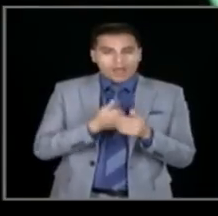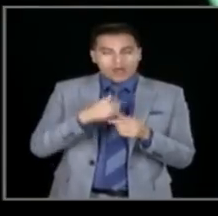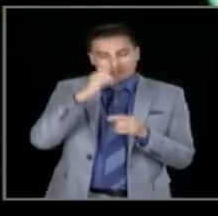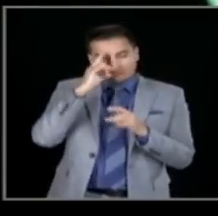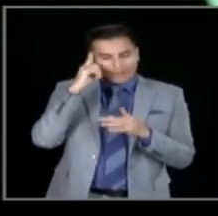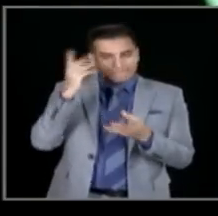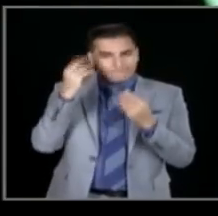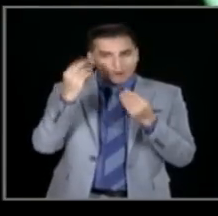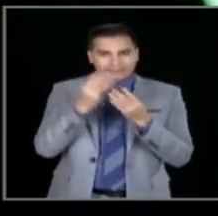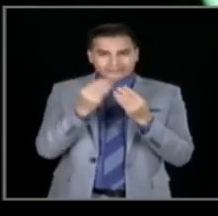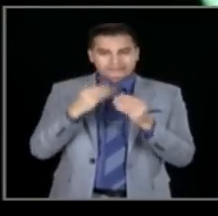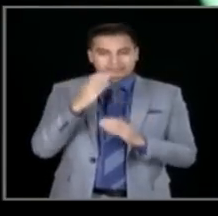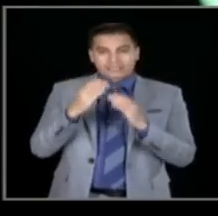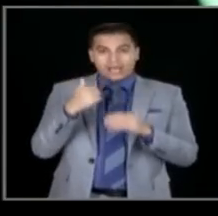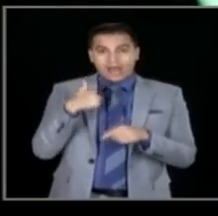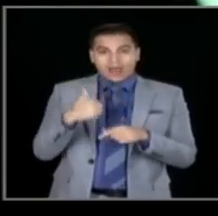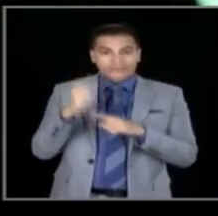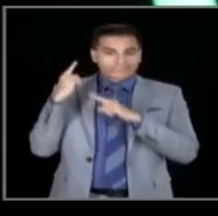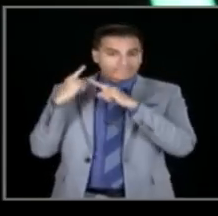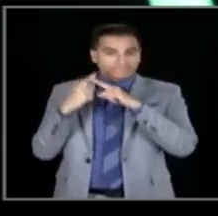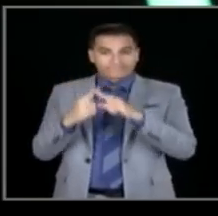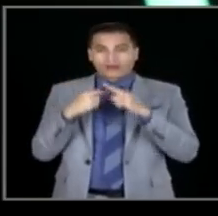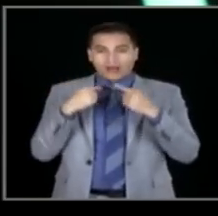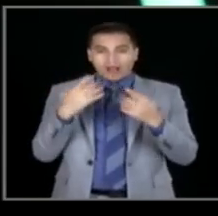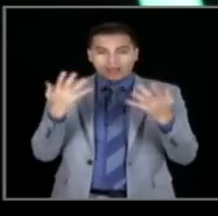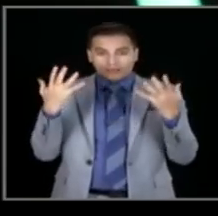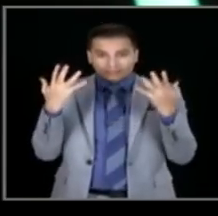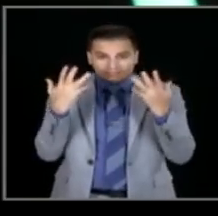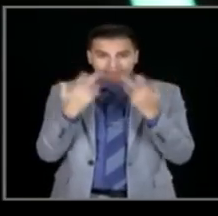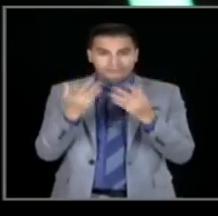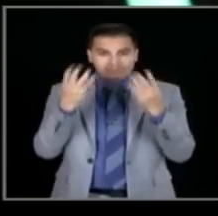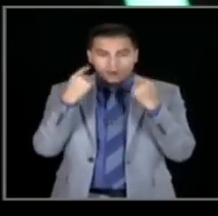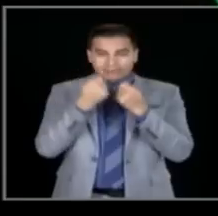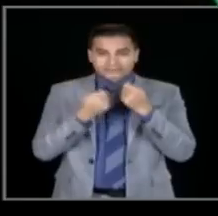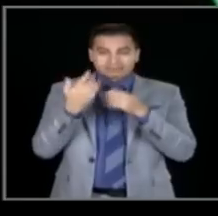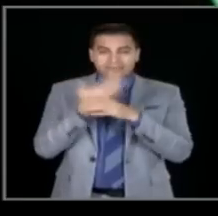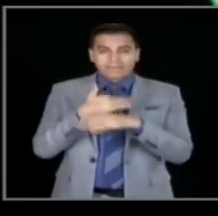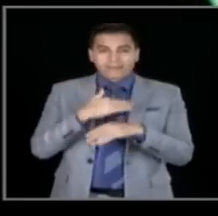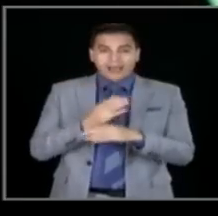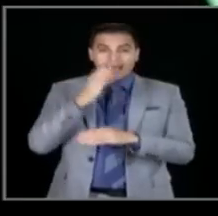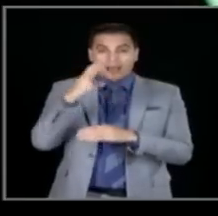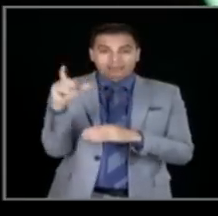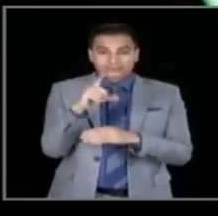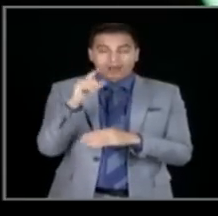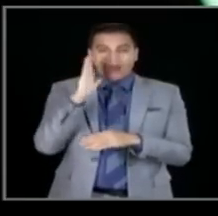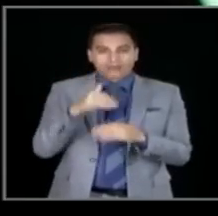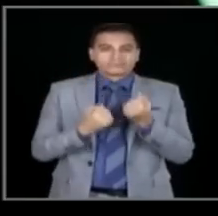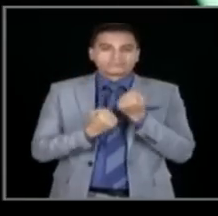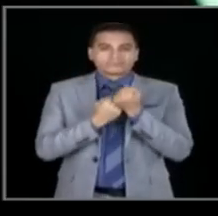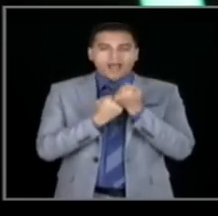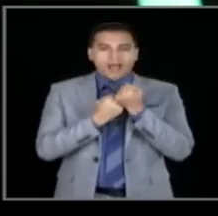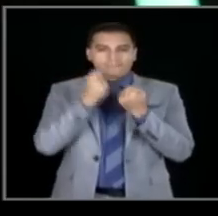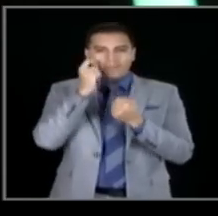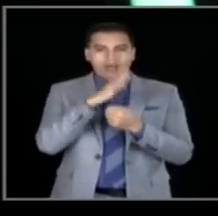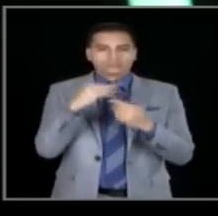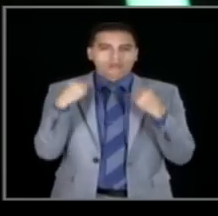فرحنا كتير قوي اما عرفنا ان احنا كل نقطة بنجيبها في المسابقة بتتحول لدعم بيقدمه البنك الاهلي للرياضيين في شتى المجالات، فدي حاجة